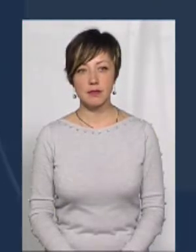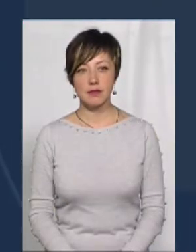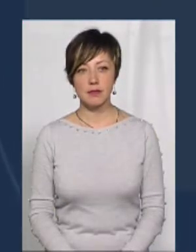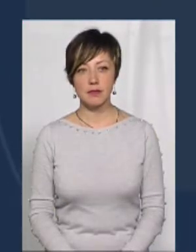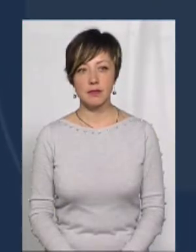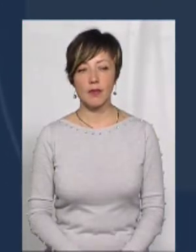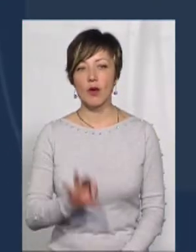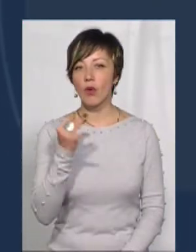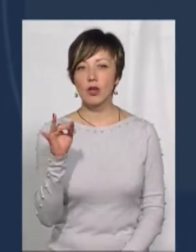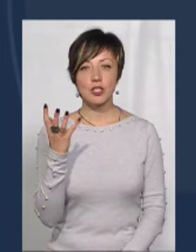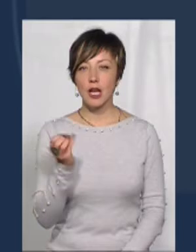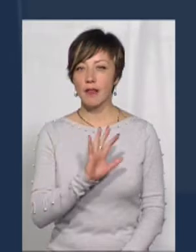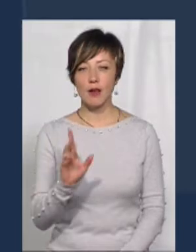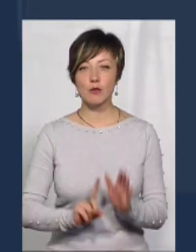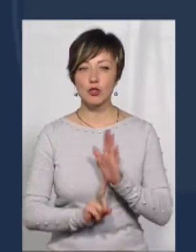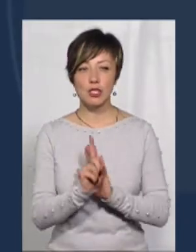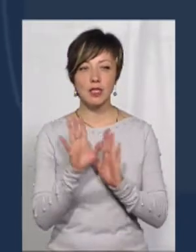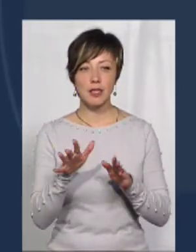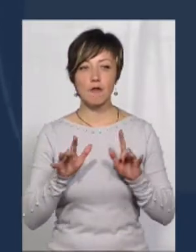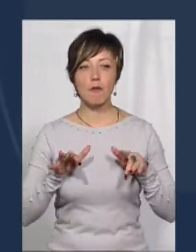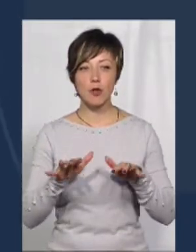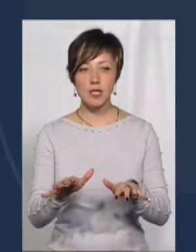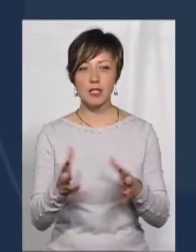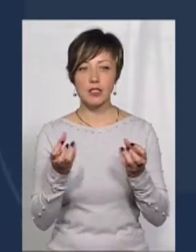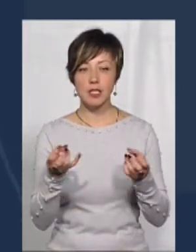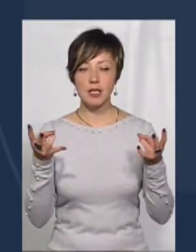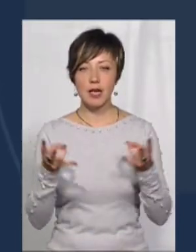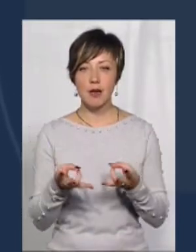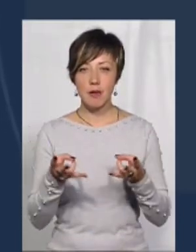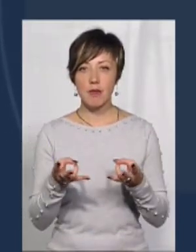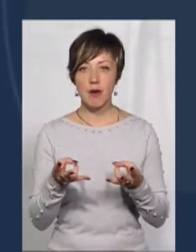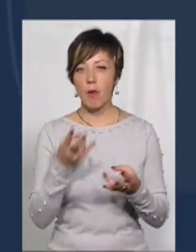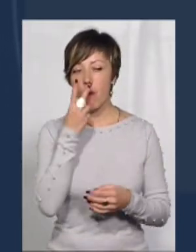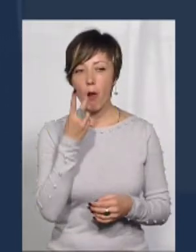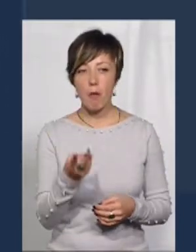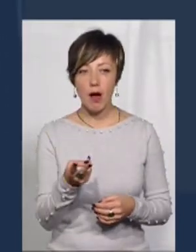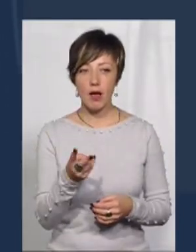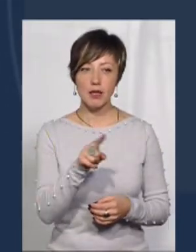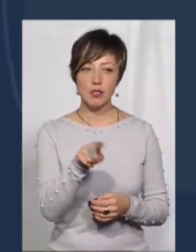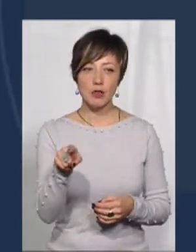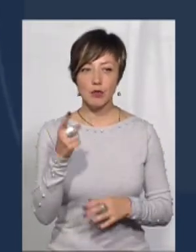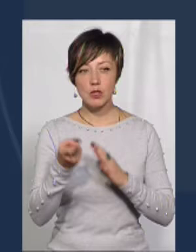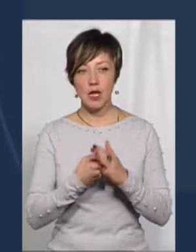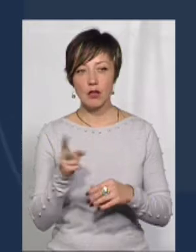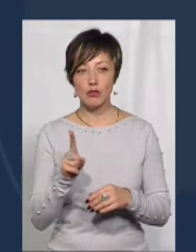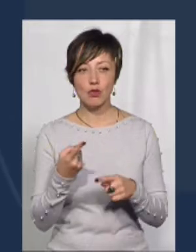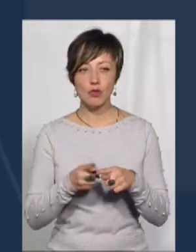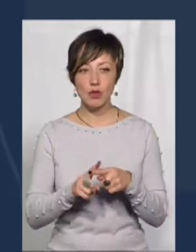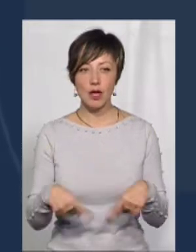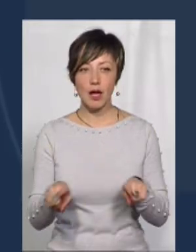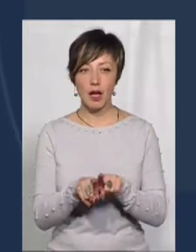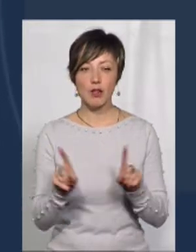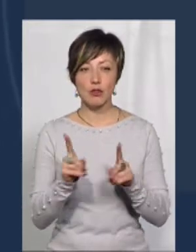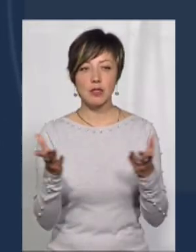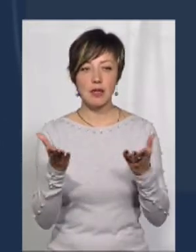І ще не розпочали, саме тільки у процесі. Це треба, мабуть, побачити їм, чи знати, що воно таке вже